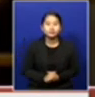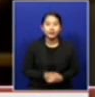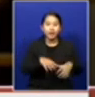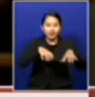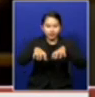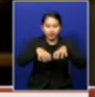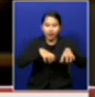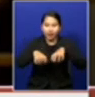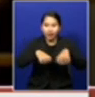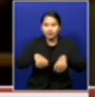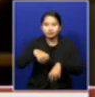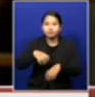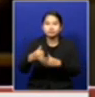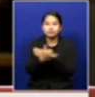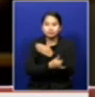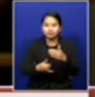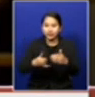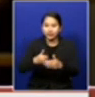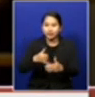ทศใช้มาตรา